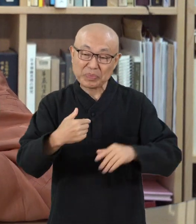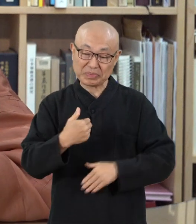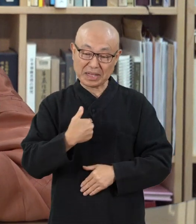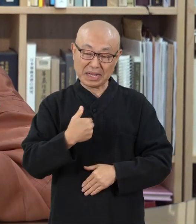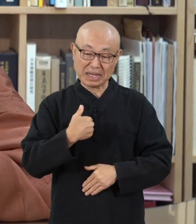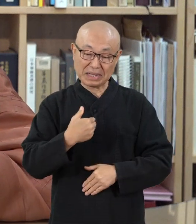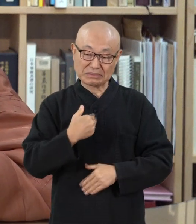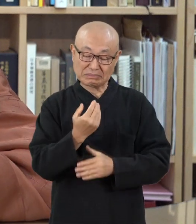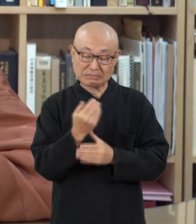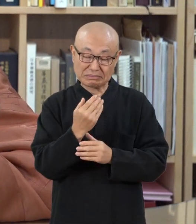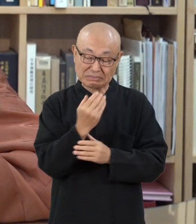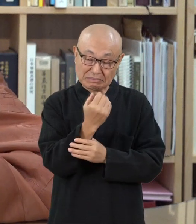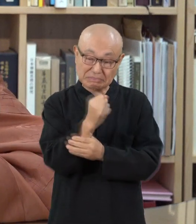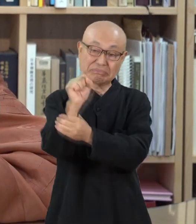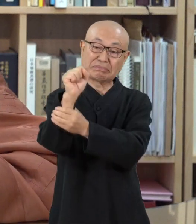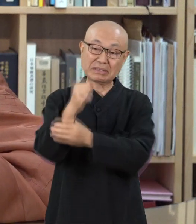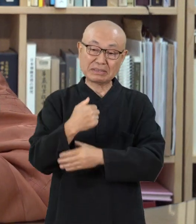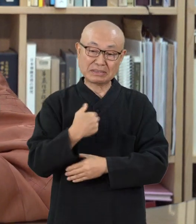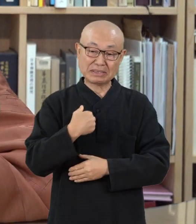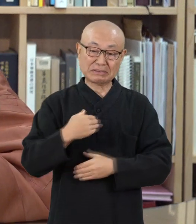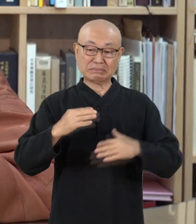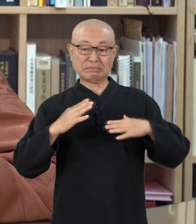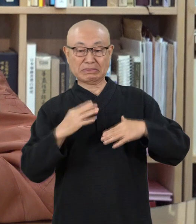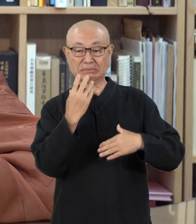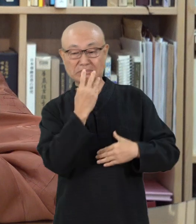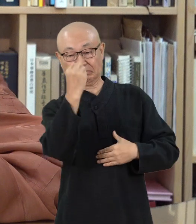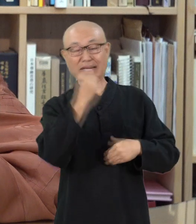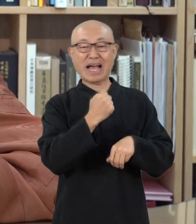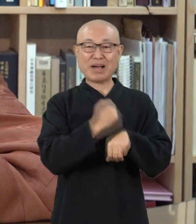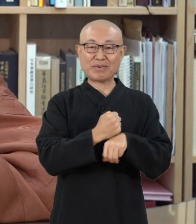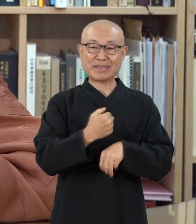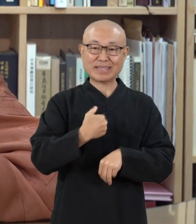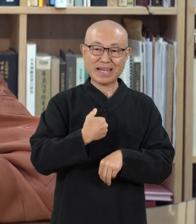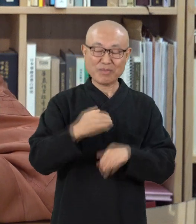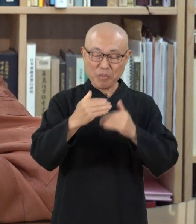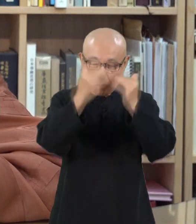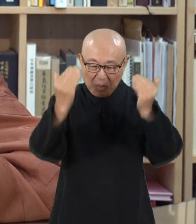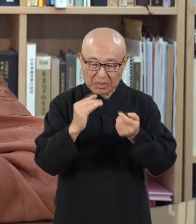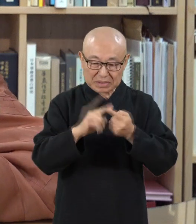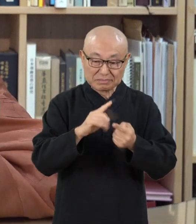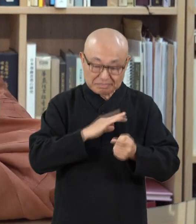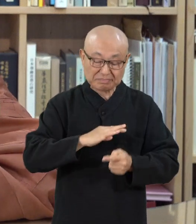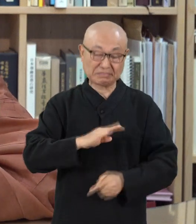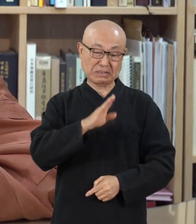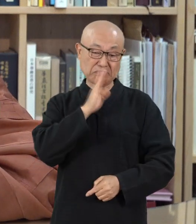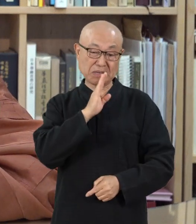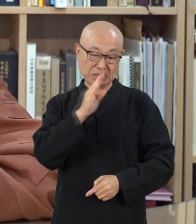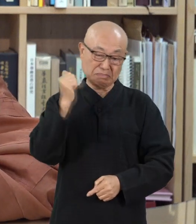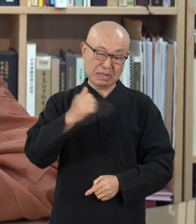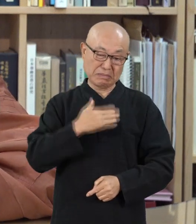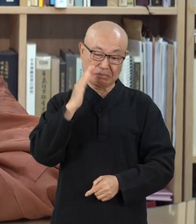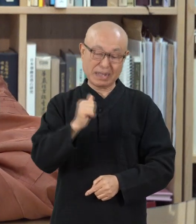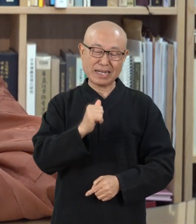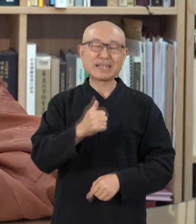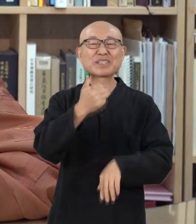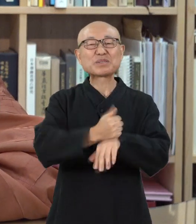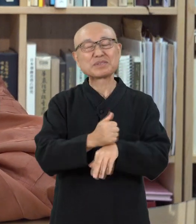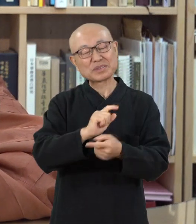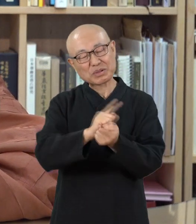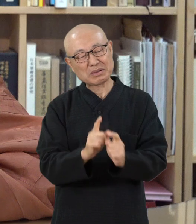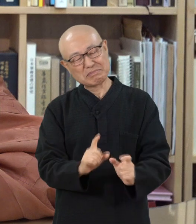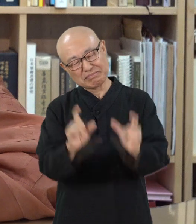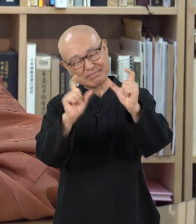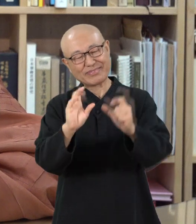나를 드러내려고 하고 내가 잘났고 또 내가 하는 모든 것이 옳다. 이래서 이제 싸움의 발단이